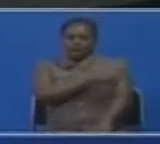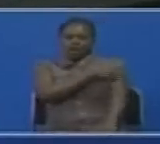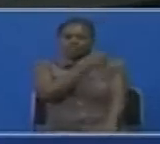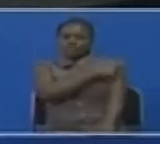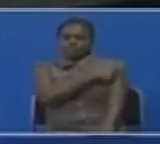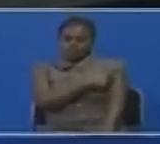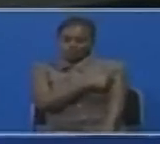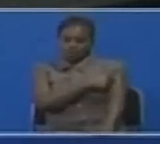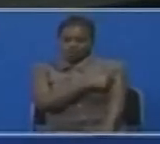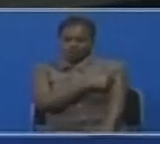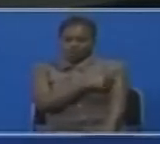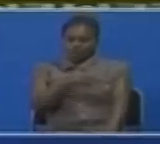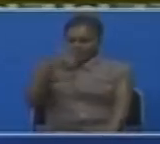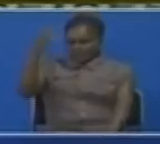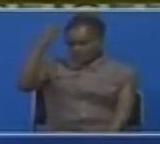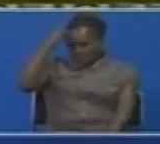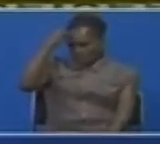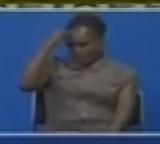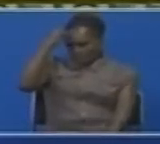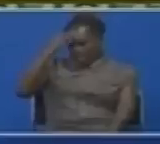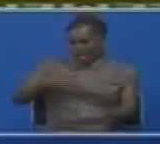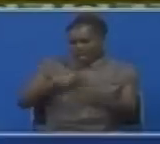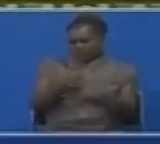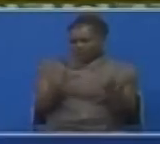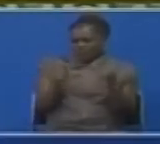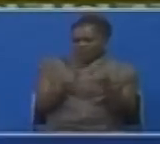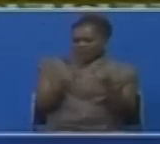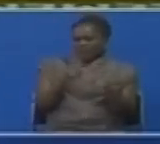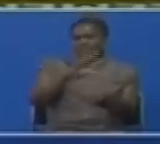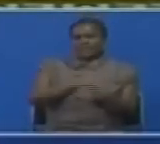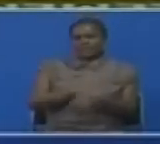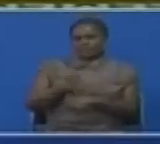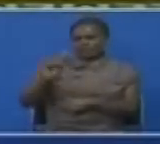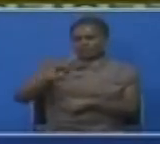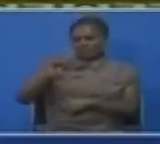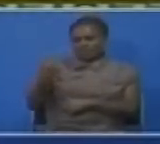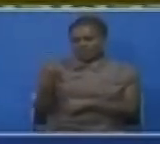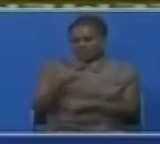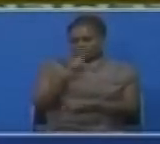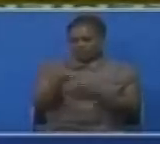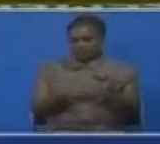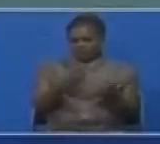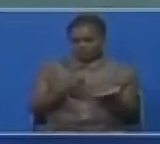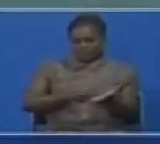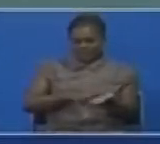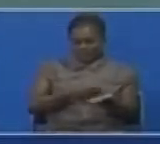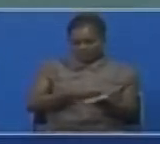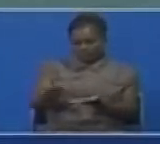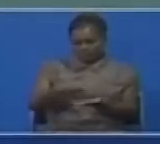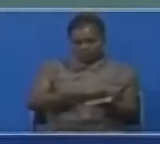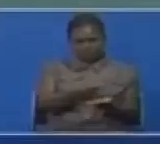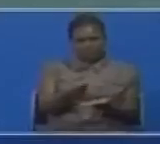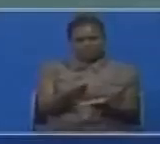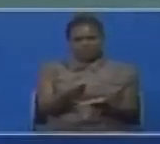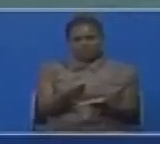Bikeke iliyoko mjini Kitale baada ya kupata maumivu ya uzazi mtihani wa kwanza ulipokuwa ukisambazwa.